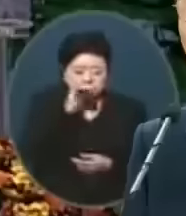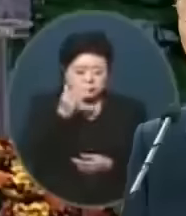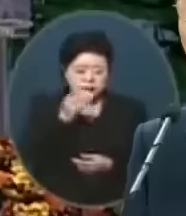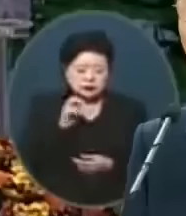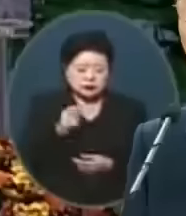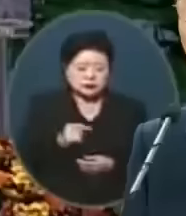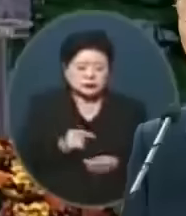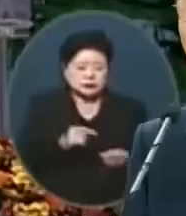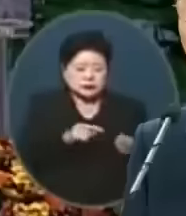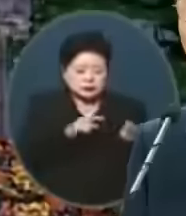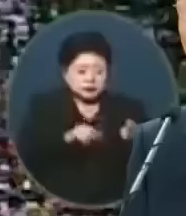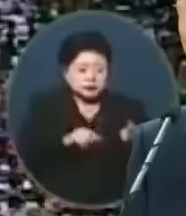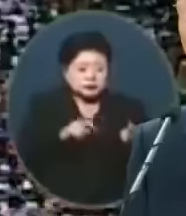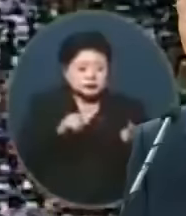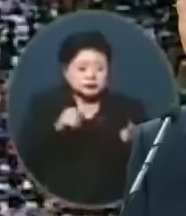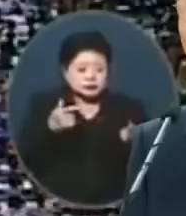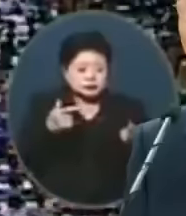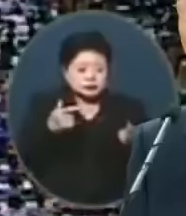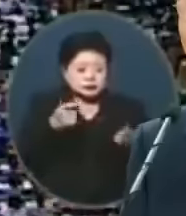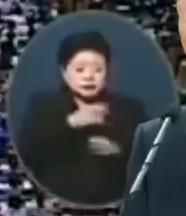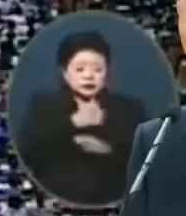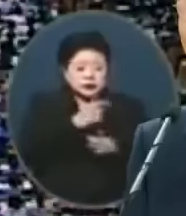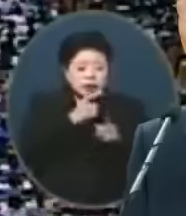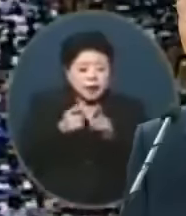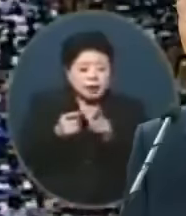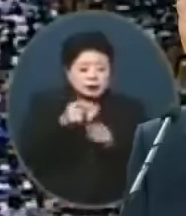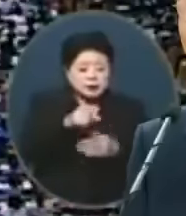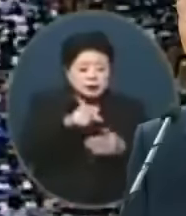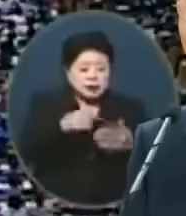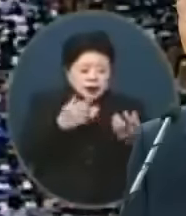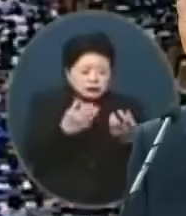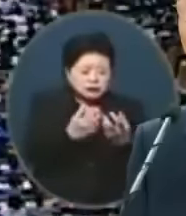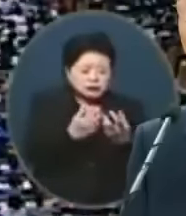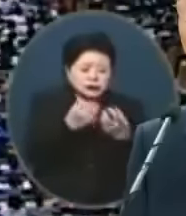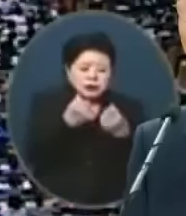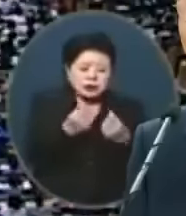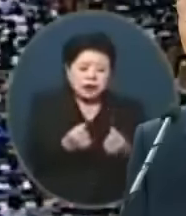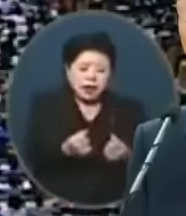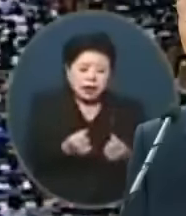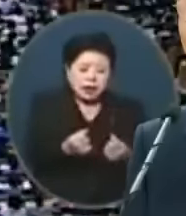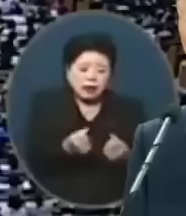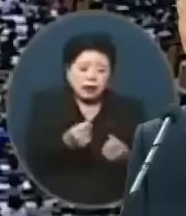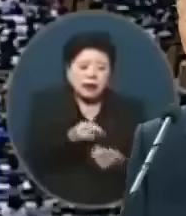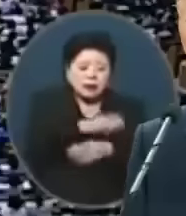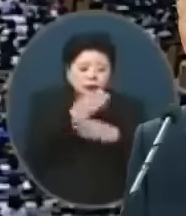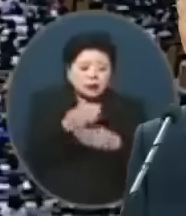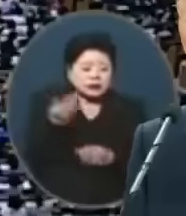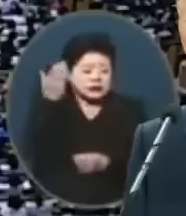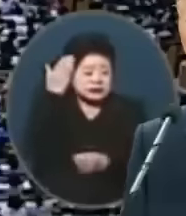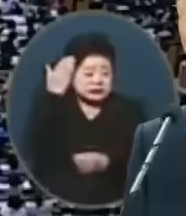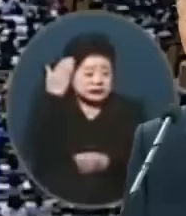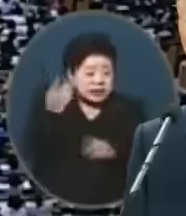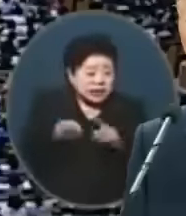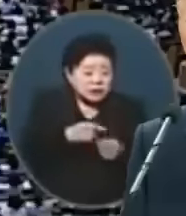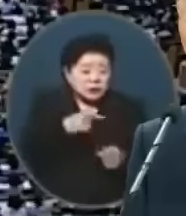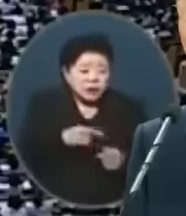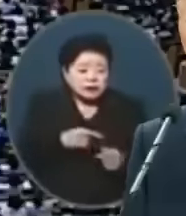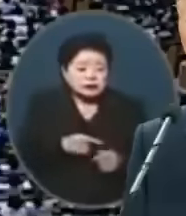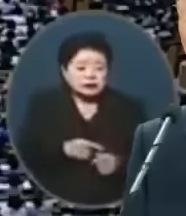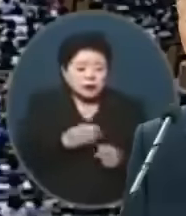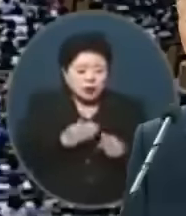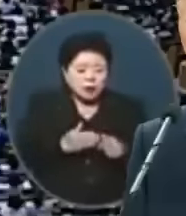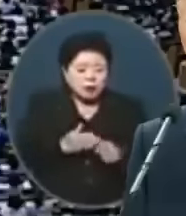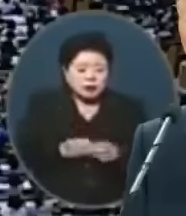골로새 3장 16절 11절에 그리스도의 말씀이 너희 속에 풍성히 거하여 모든 지혜로 피차 가르치며 권면하고